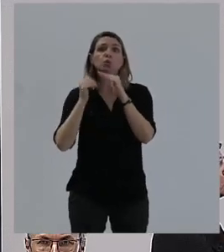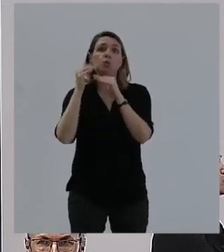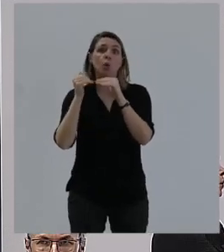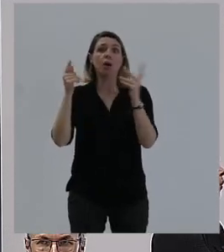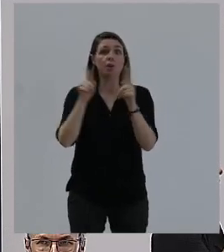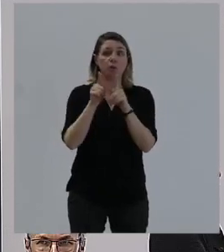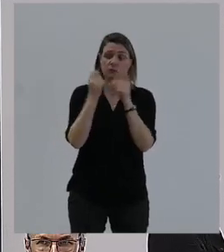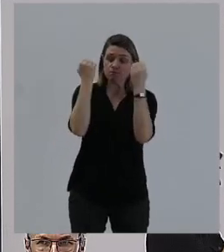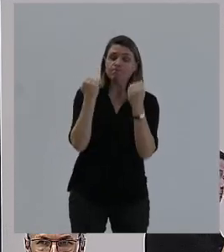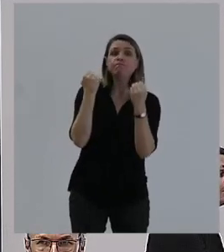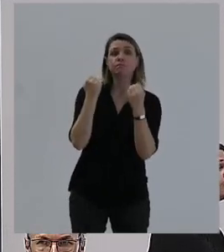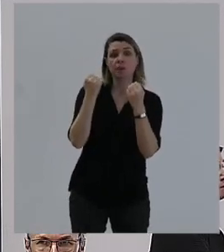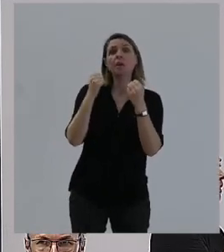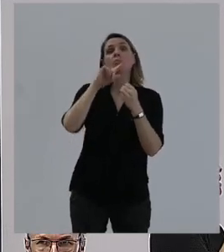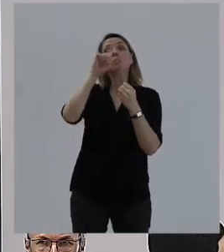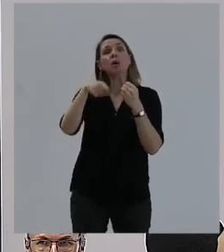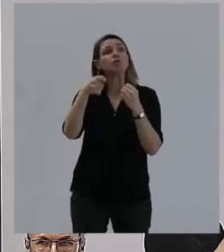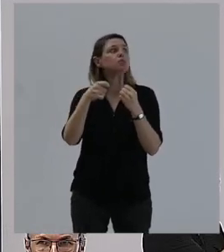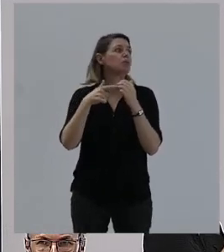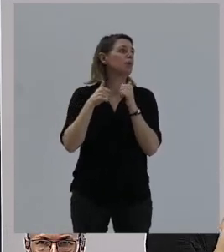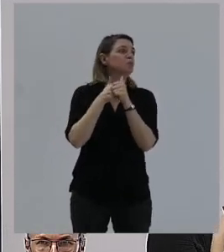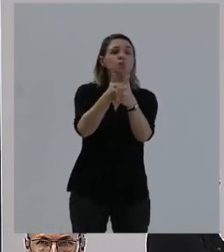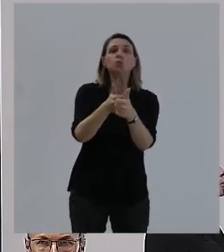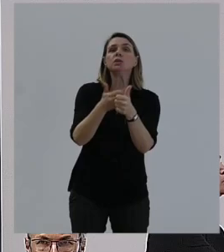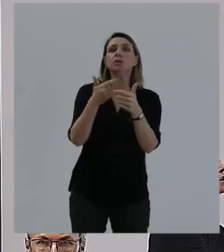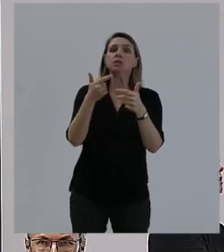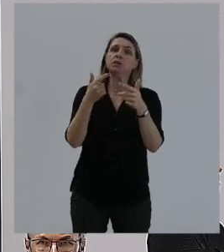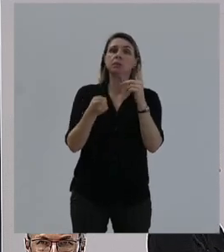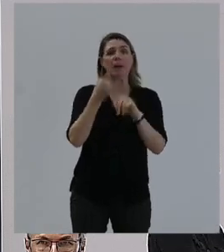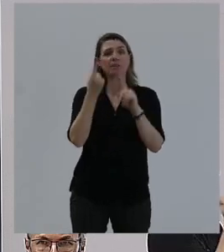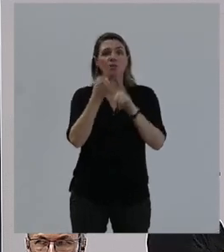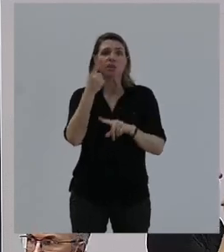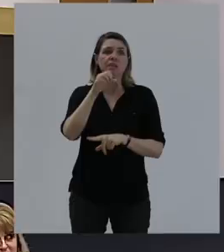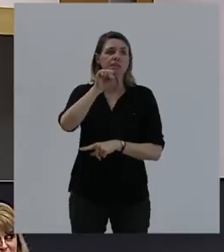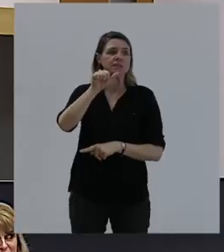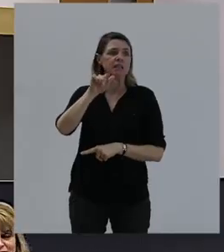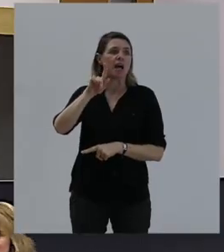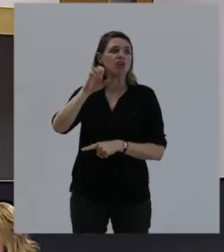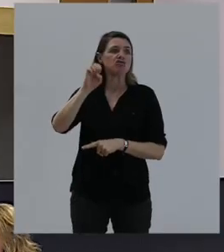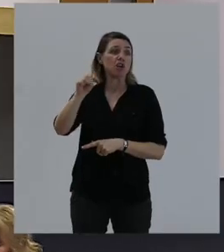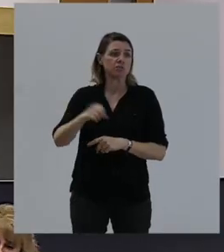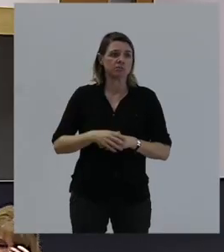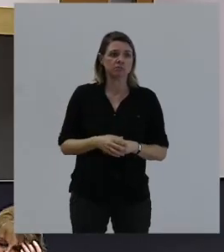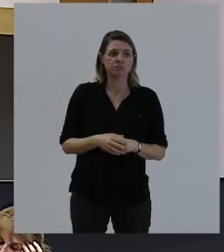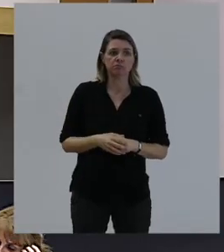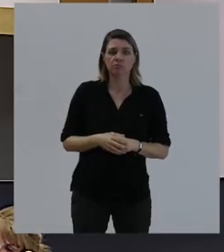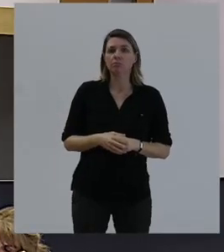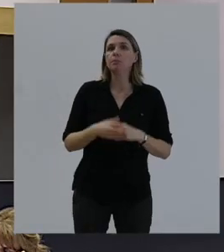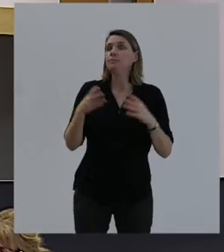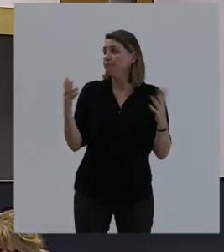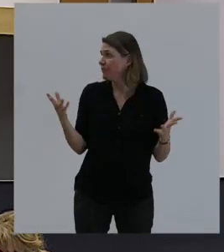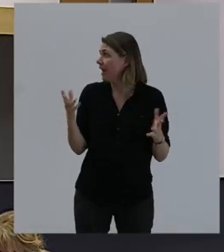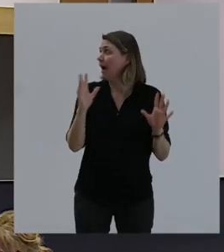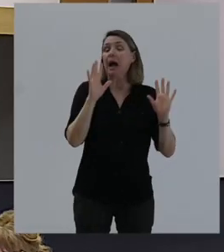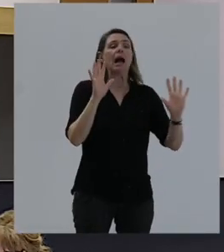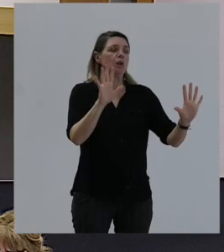pouvoir renforcer ça et le décliner en fonction de nos particularités SHS. Bon, alors je vais débunker un